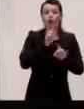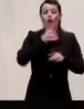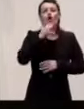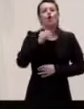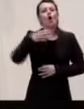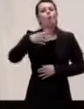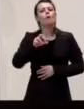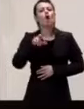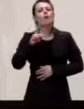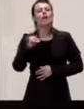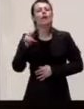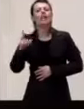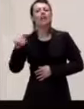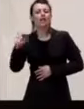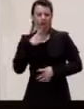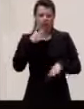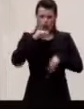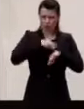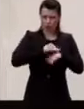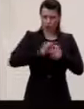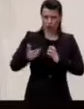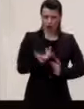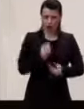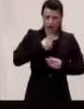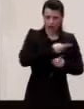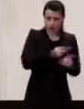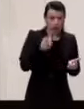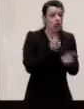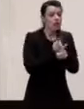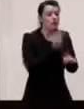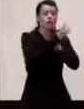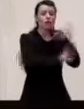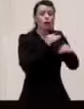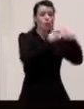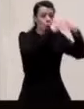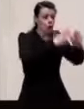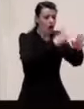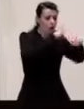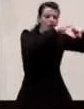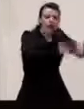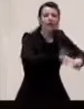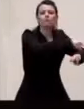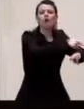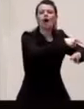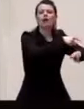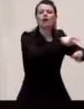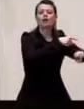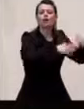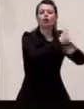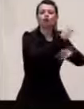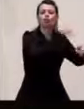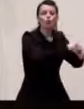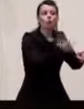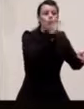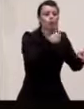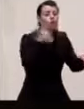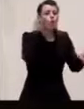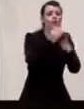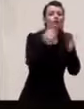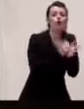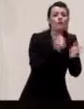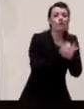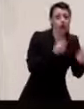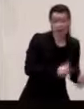opportuno che le cure vengano prestate presso la stessa struttura per evitare ulteriori rischi di peggioramento dovuti al trasporto in attesa di